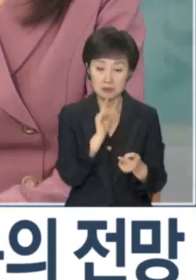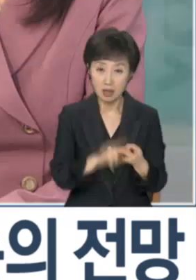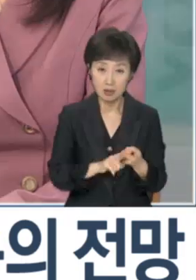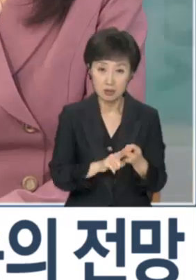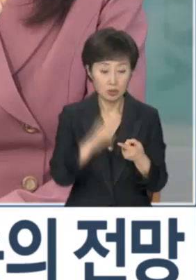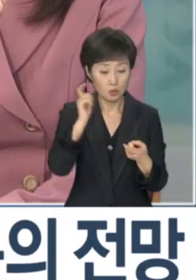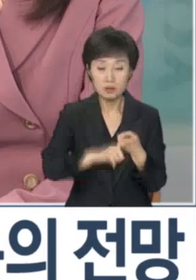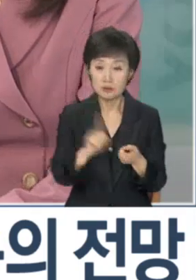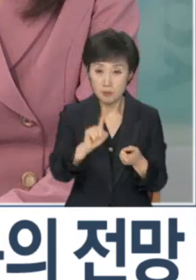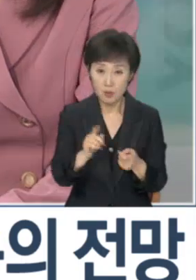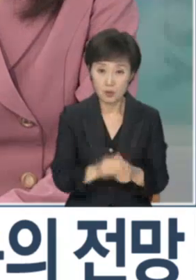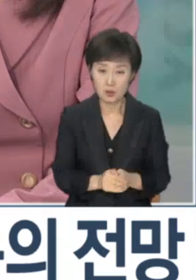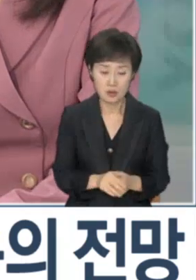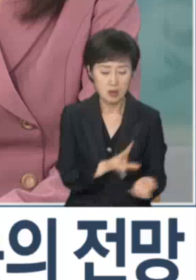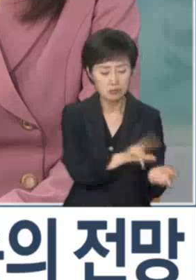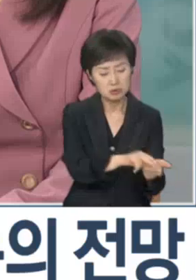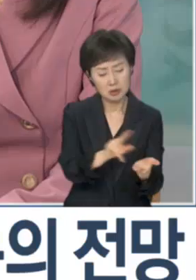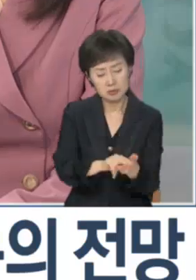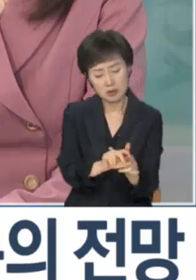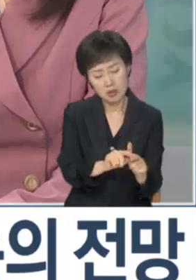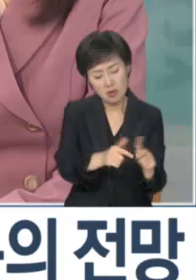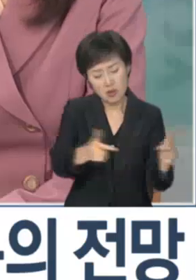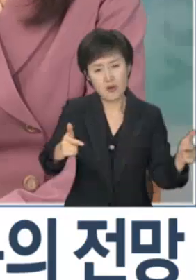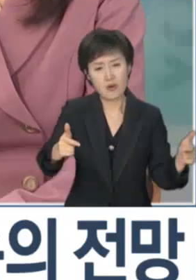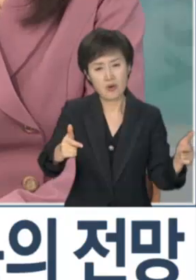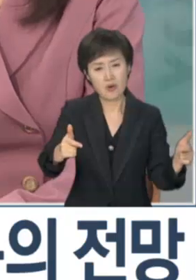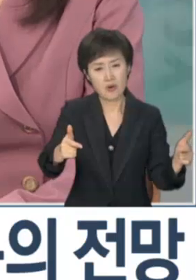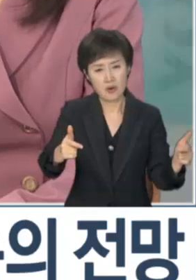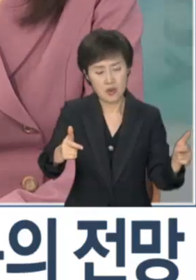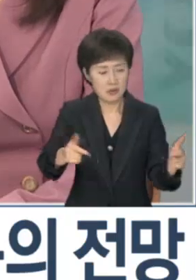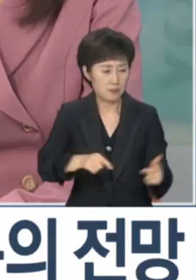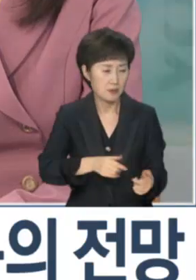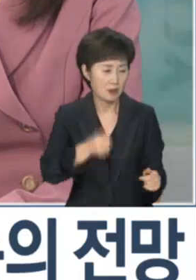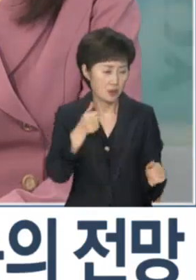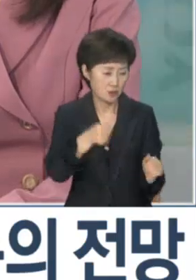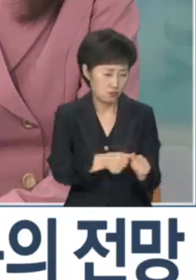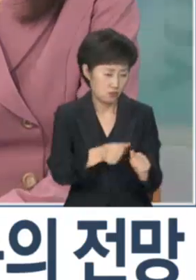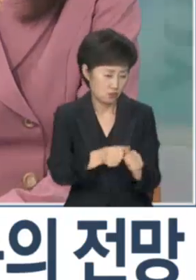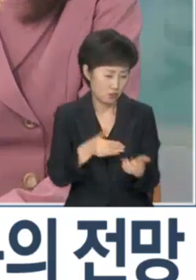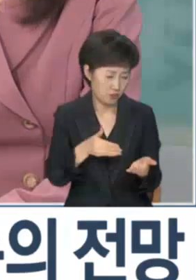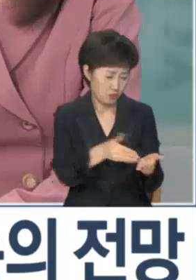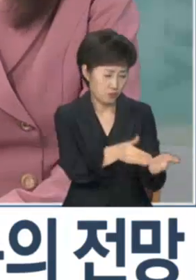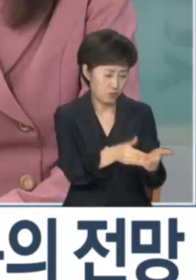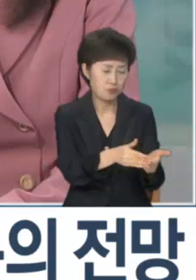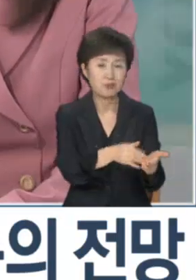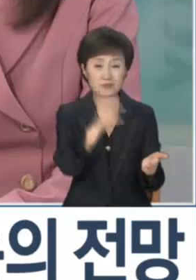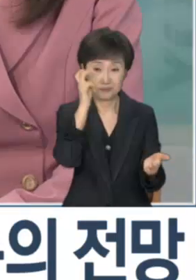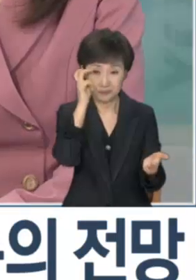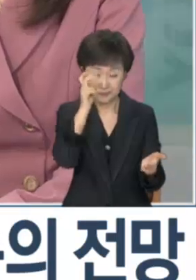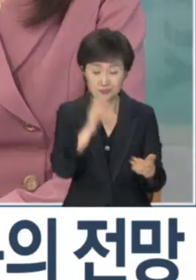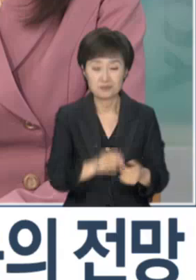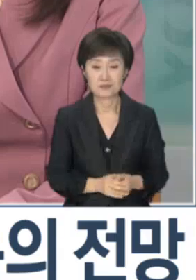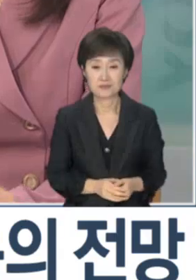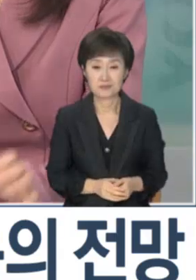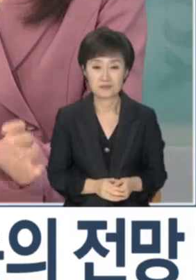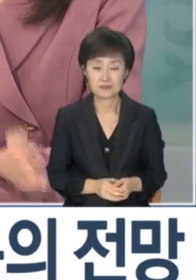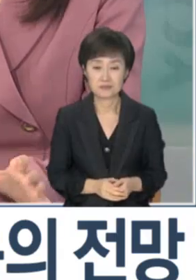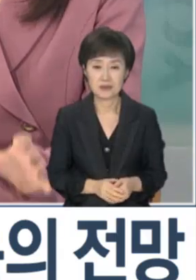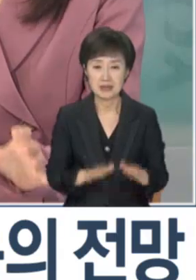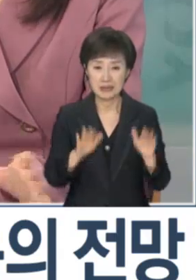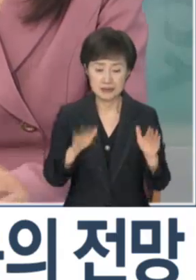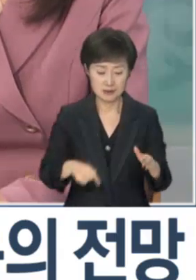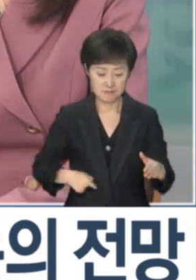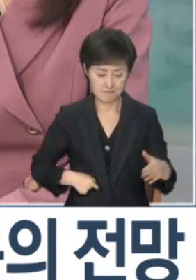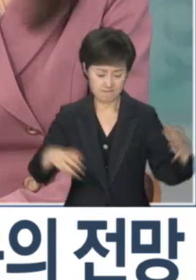불거지고 있는 여러 문제점들에 대해서 또 당의 어른으로서 많은 말씀을 주실 거다라고 기대하고 있습니다. 특히 당내